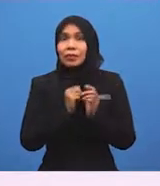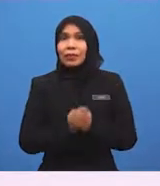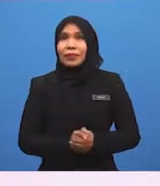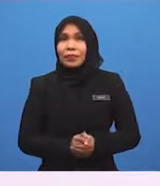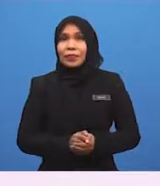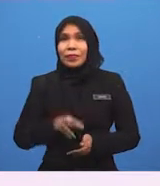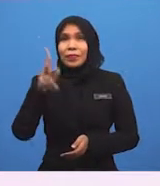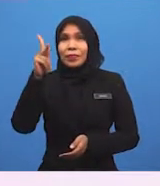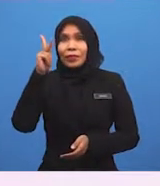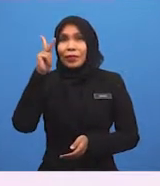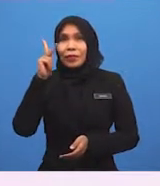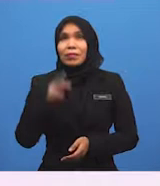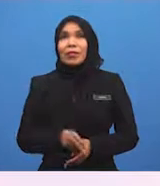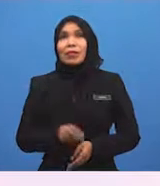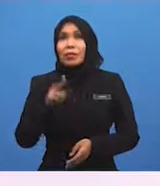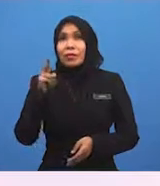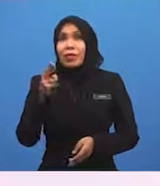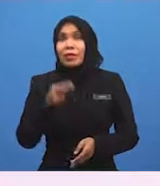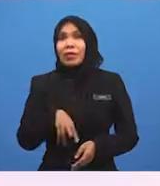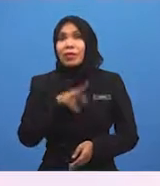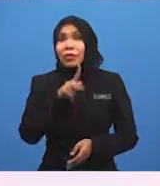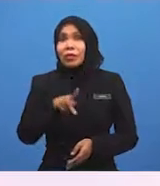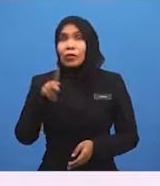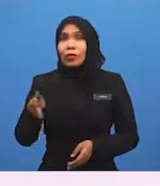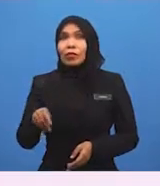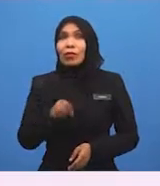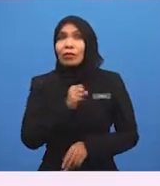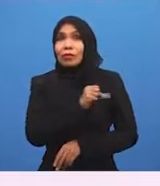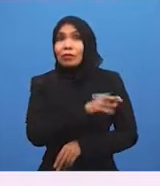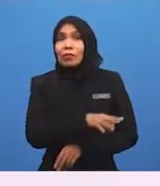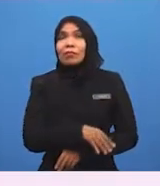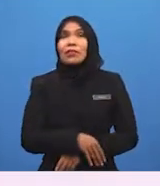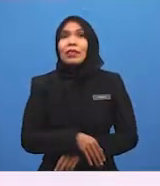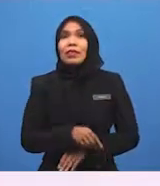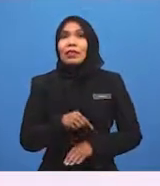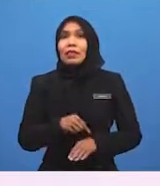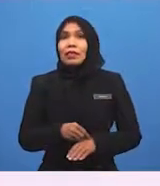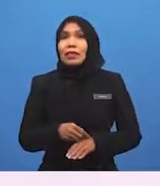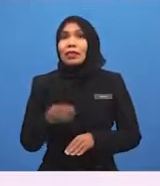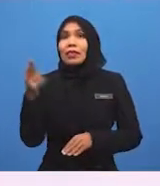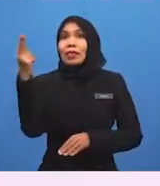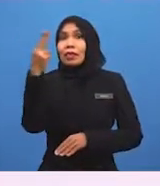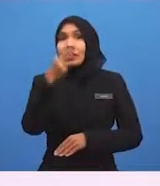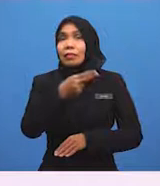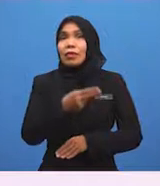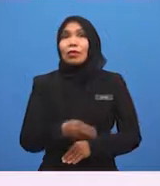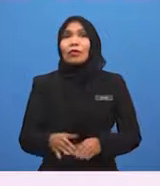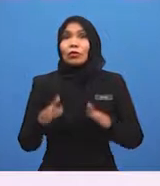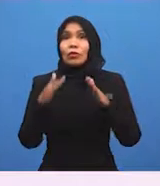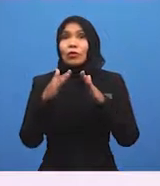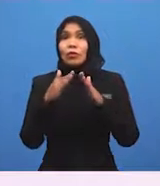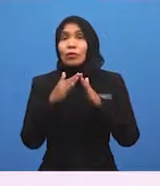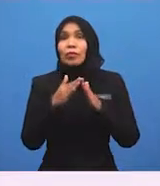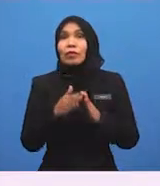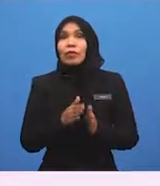Kumar hanya mengutip sampah di hadapan rumah jiran yang hadir ke aktiviti